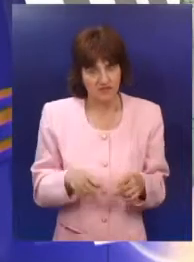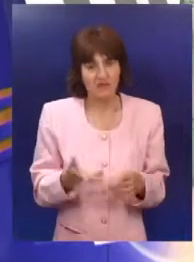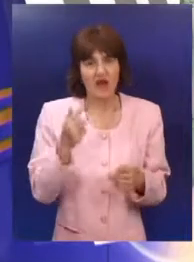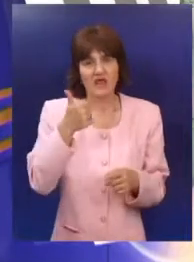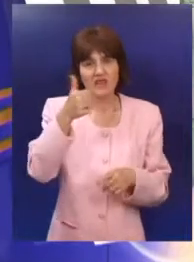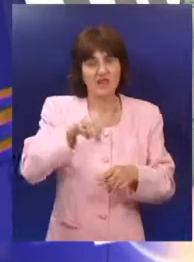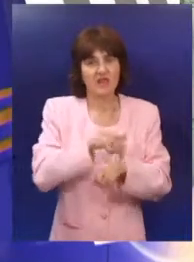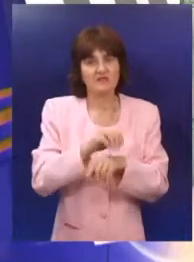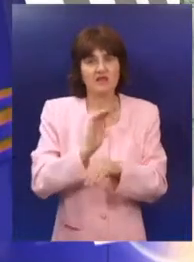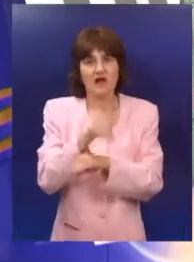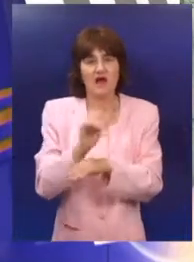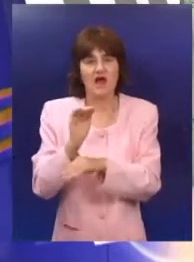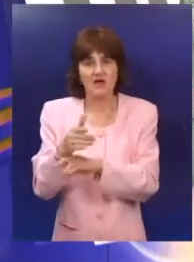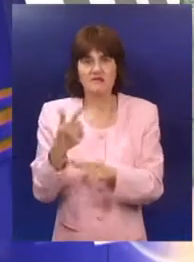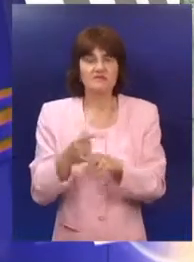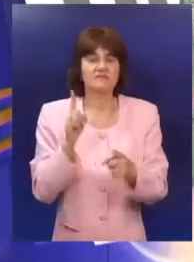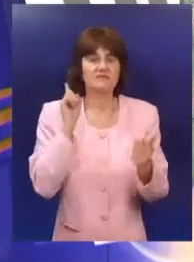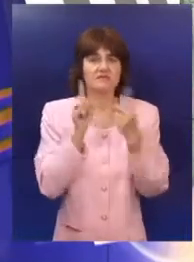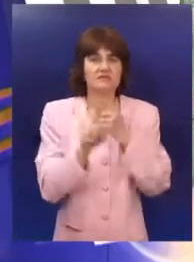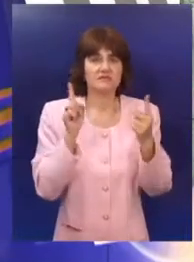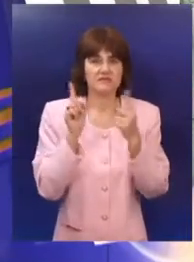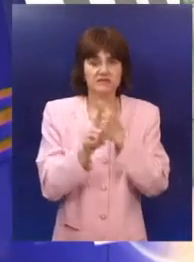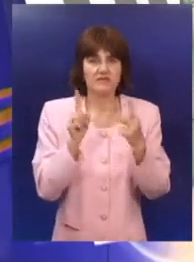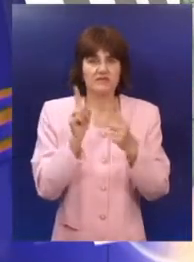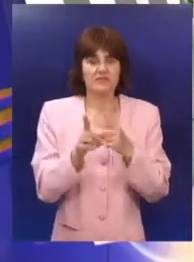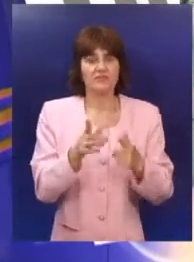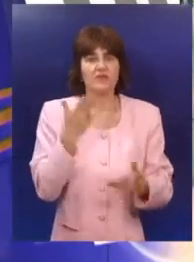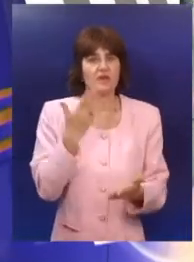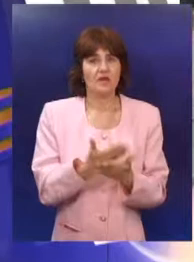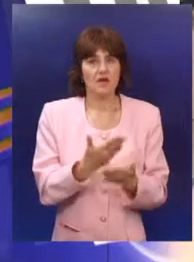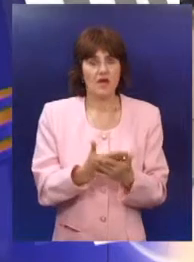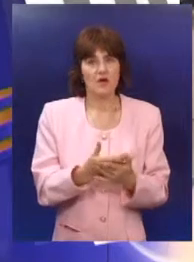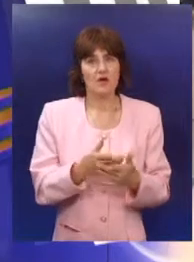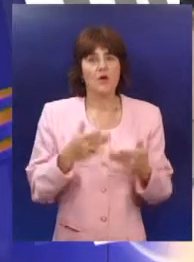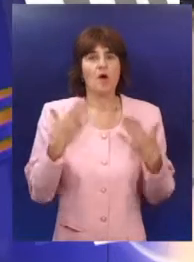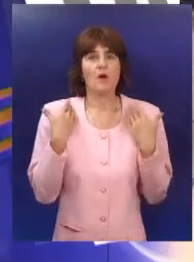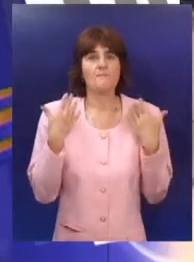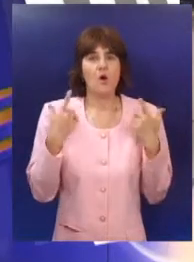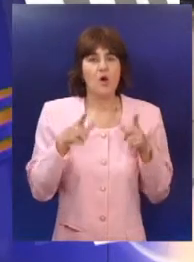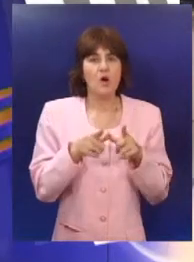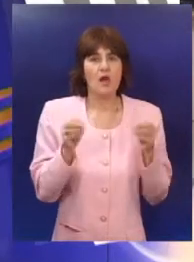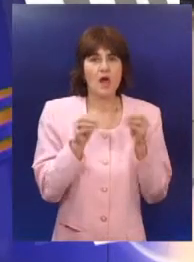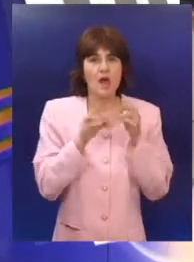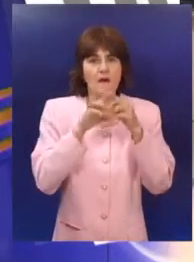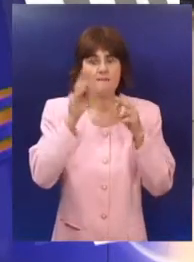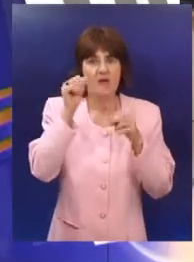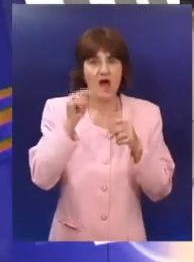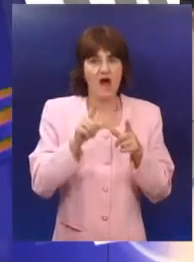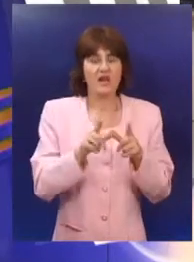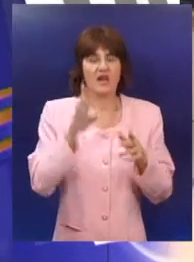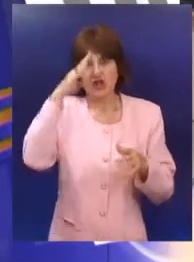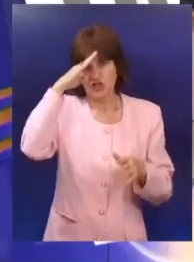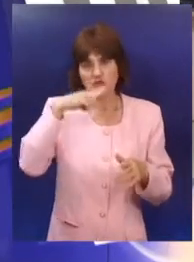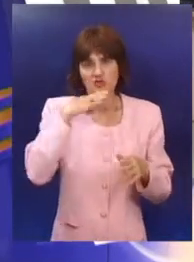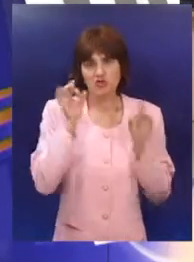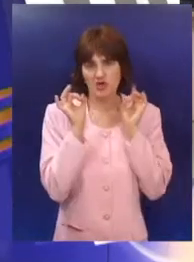a sat vremena kasnije svaki drugi dan ka istoj destinaciji vozi Blue Line. Ka Sutomoru, Baru i Ulcinju vozi Niš